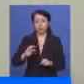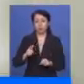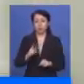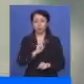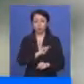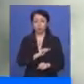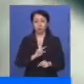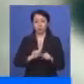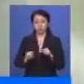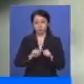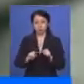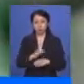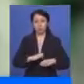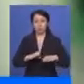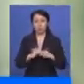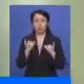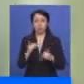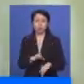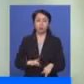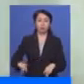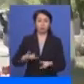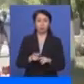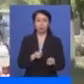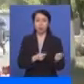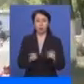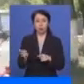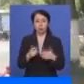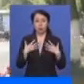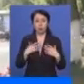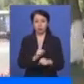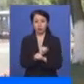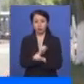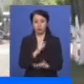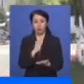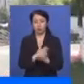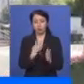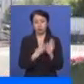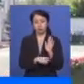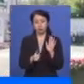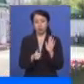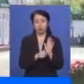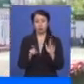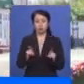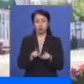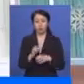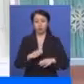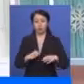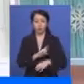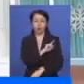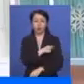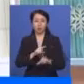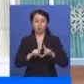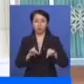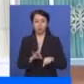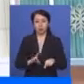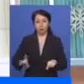на работу мобильных бригад. Уже сейчас в регионе, по данным Управления здравоохранения, работают порядка 96 таких бригад при поликлиниках и